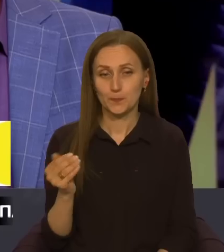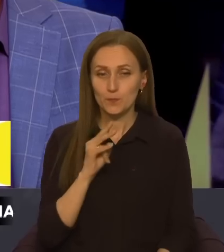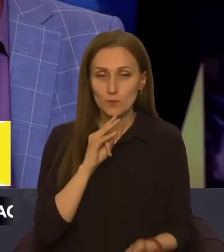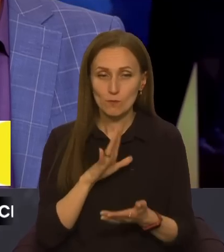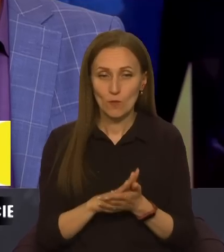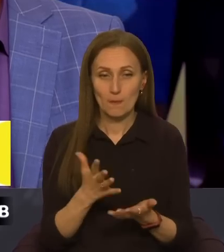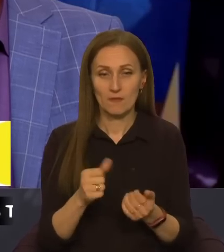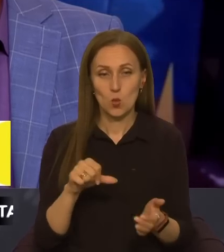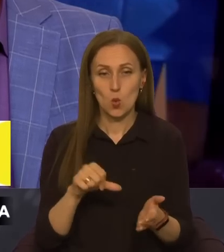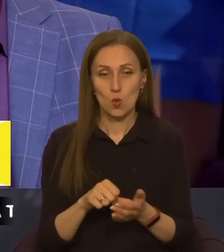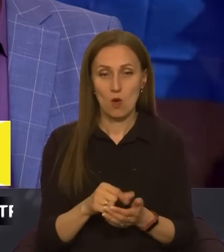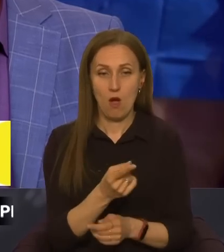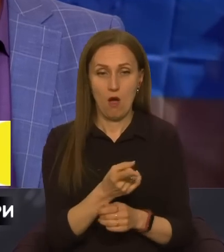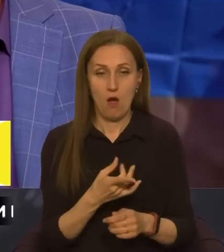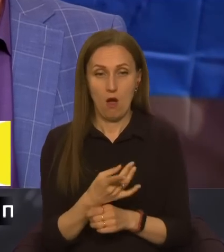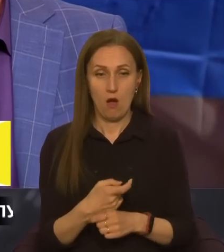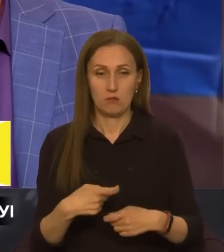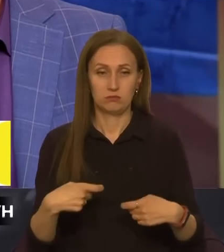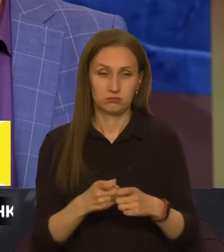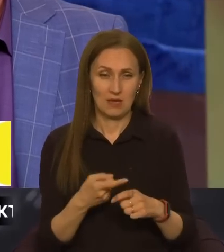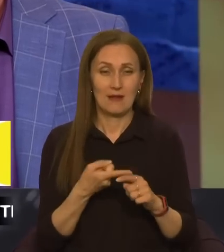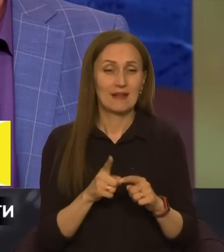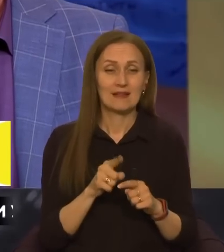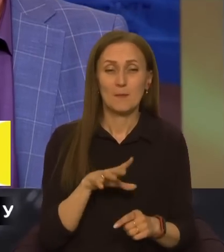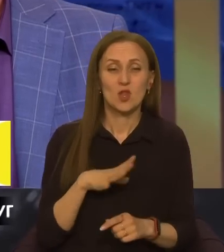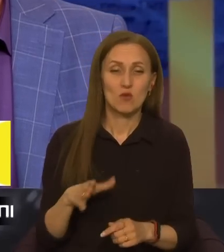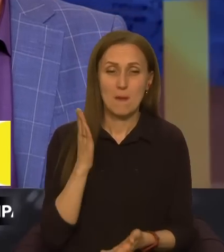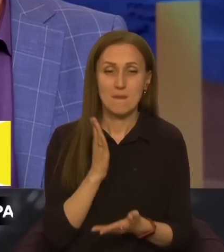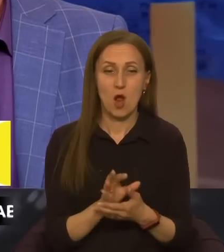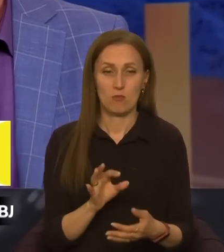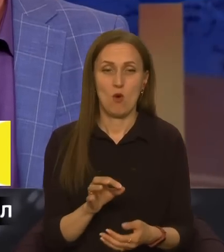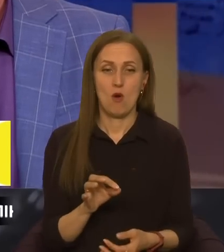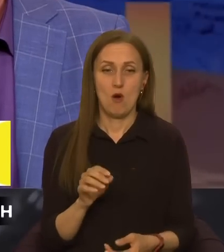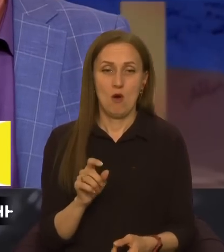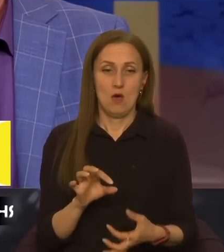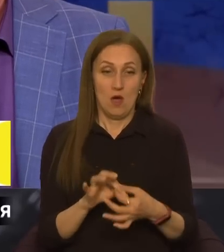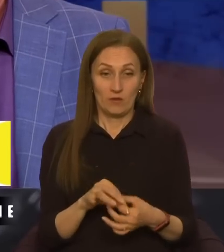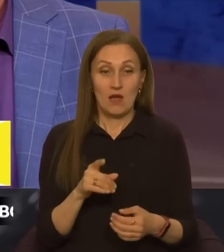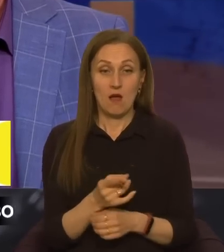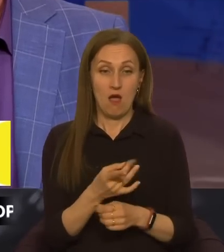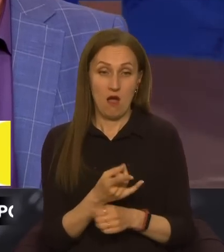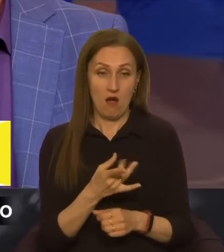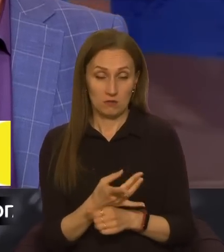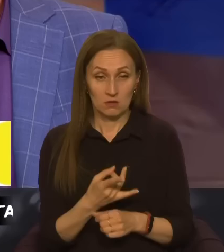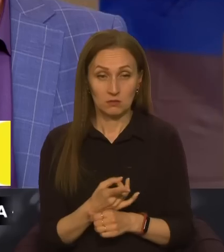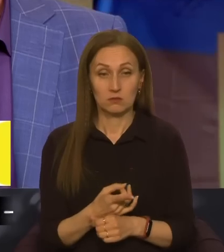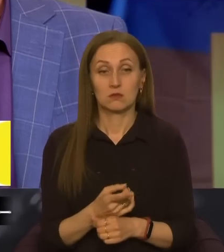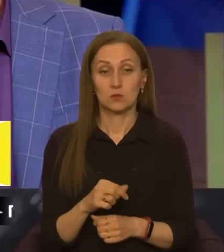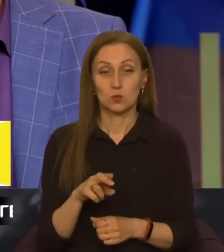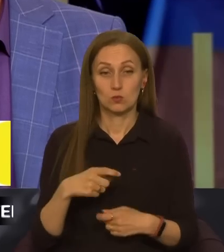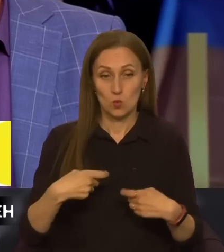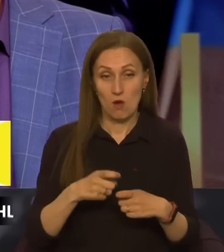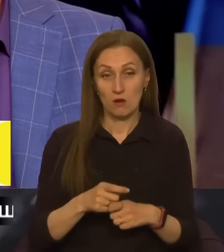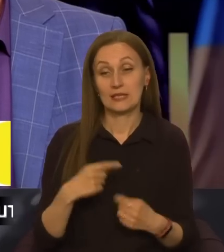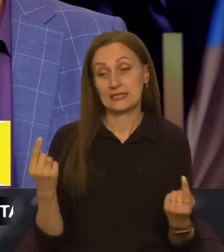постійно приймають участь в артилерійських дуелях, тобто там не відбувається прямого контакту, там переважно артилерійські дуелі. Ну і,